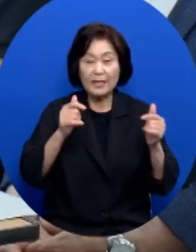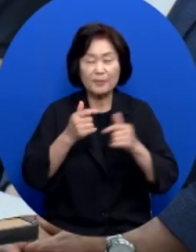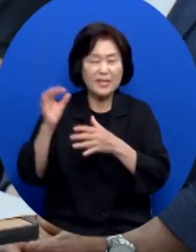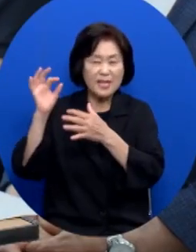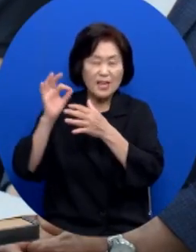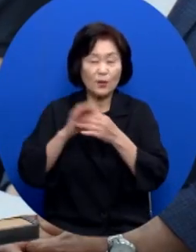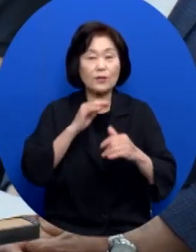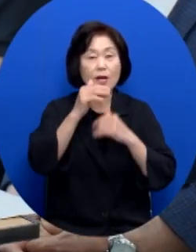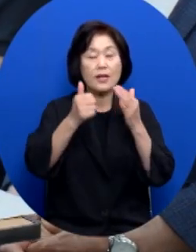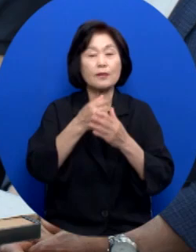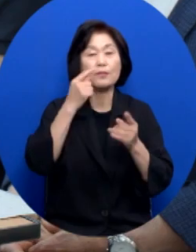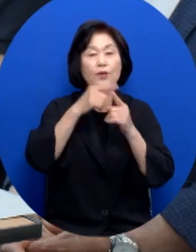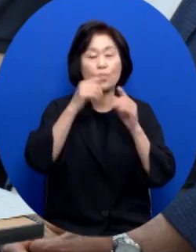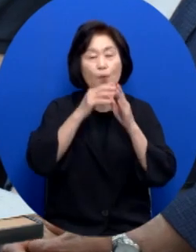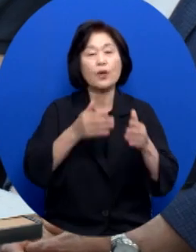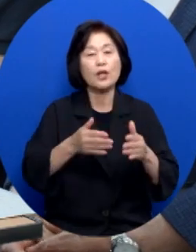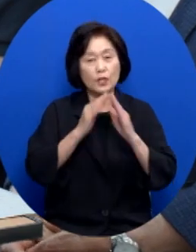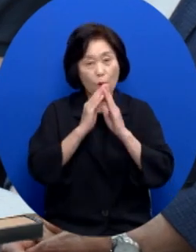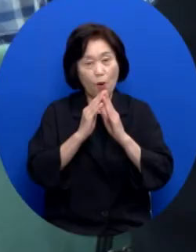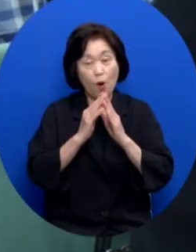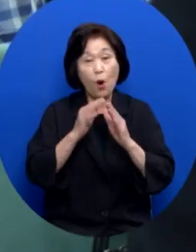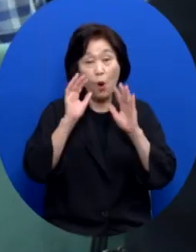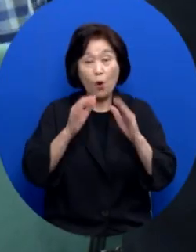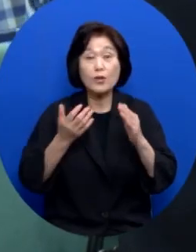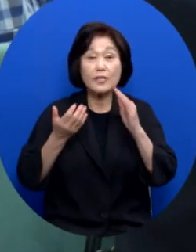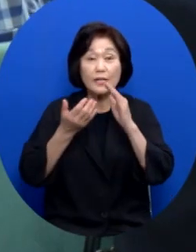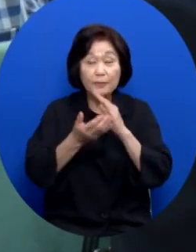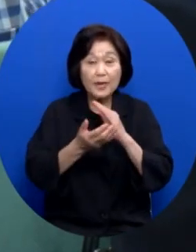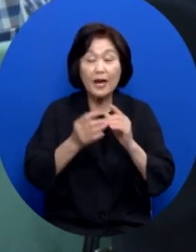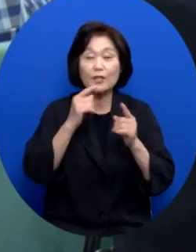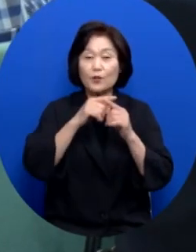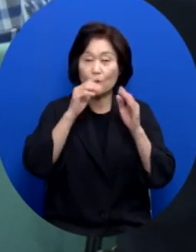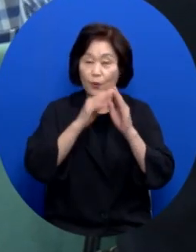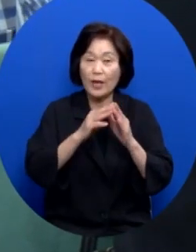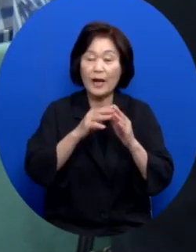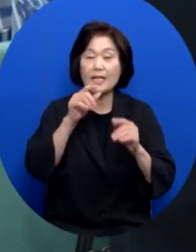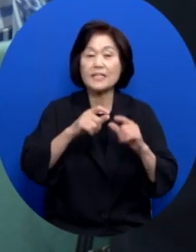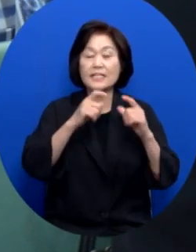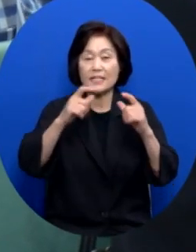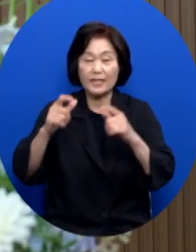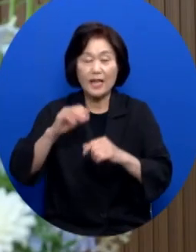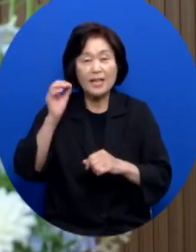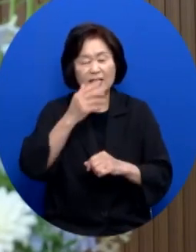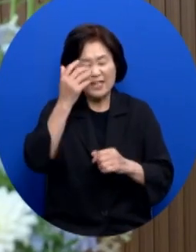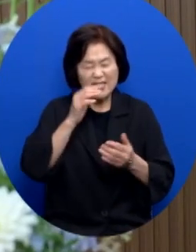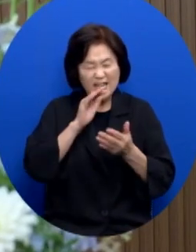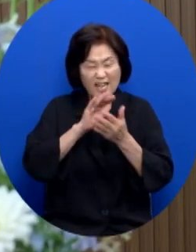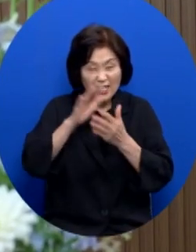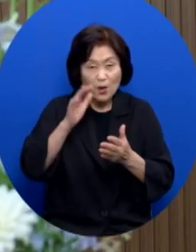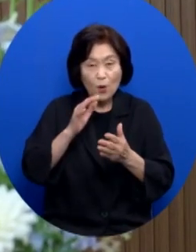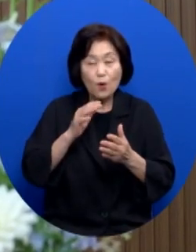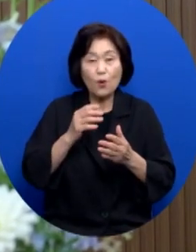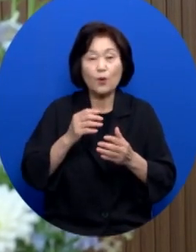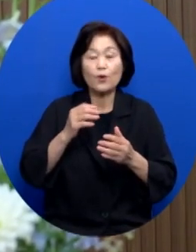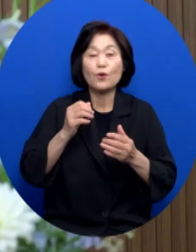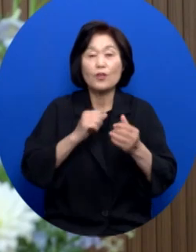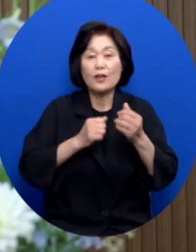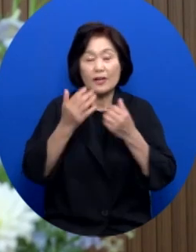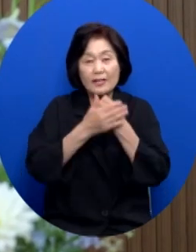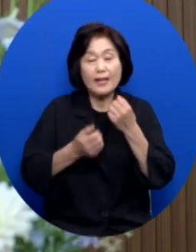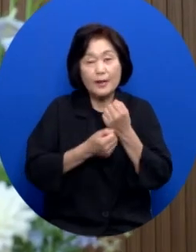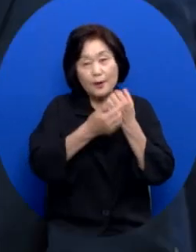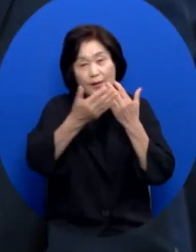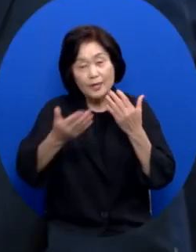하나님의 교회를 세운다며 오늘 입당하는 온천 상남교회가 이 지역에 성령의 뜨거운 물을 흘려보내길 바란다고